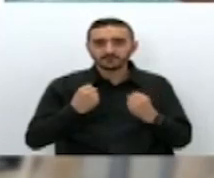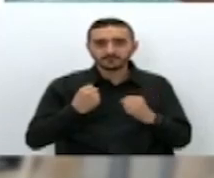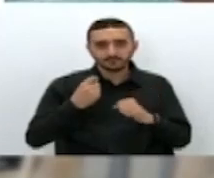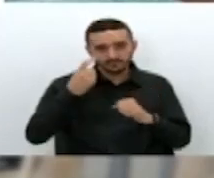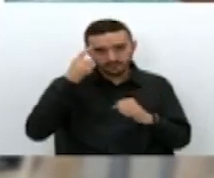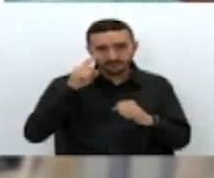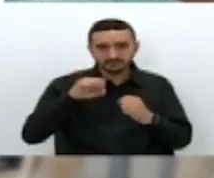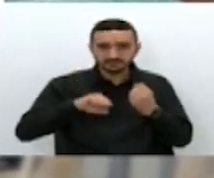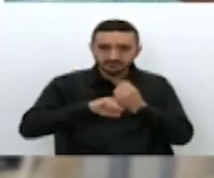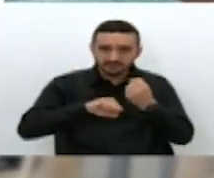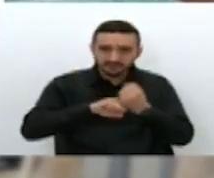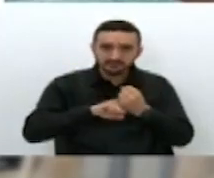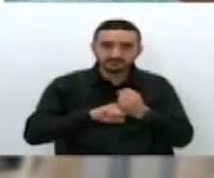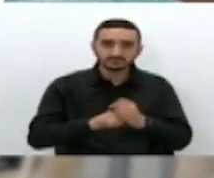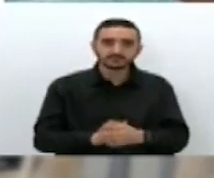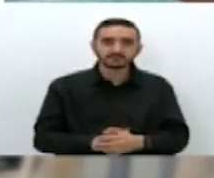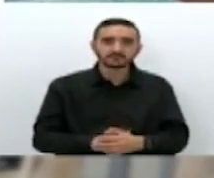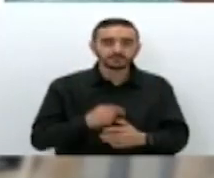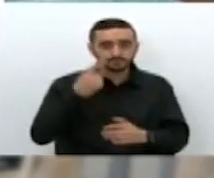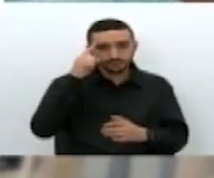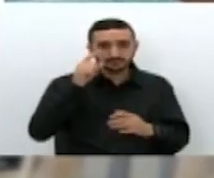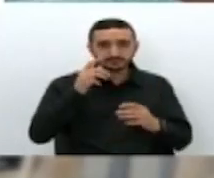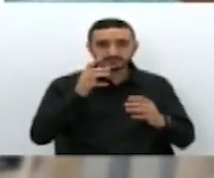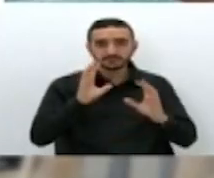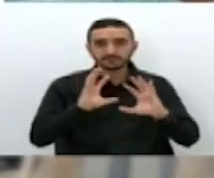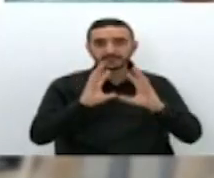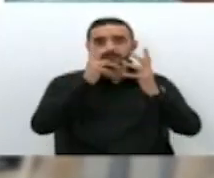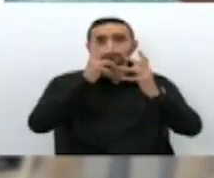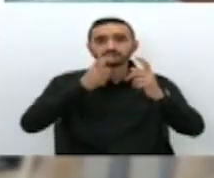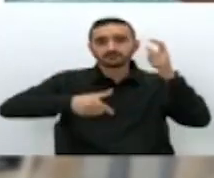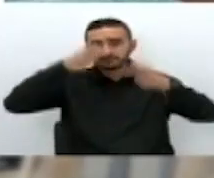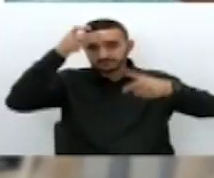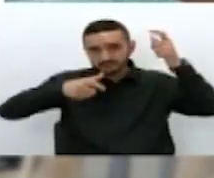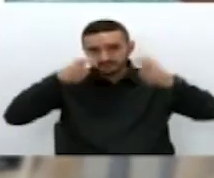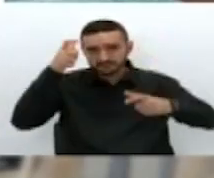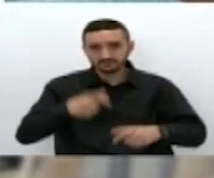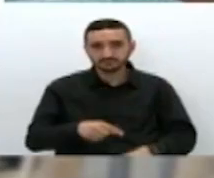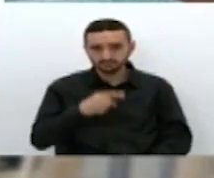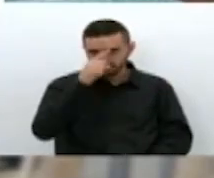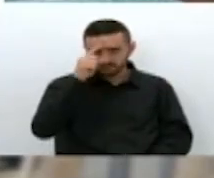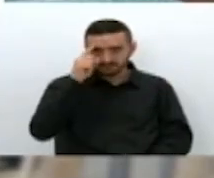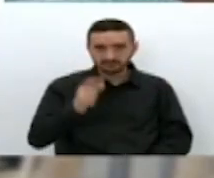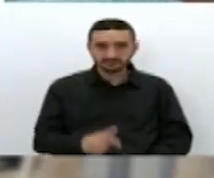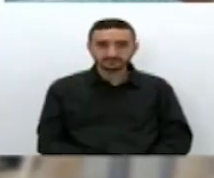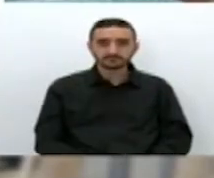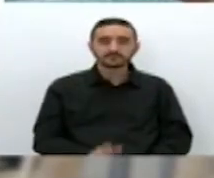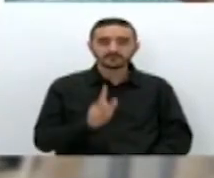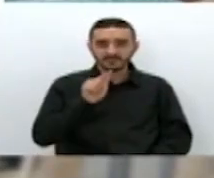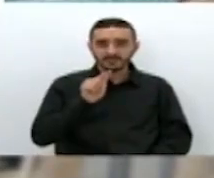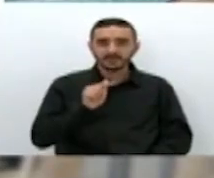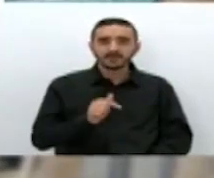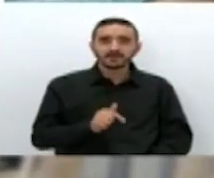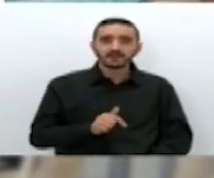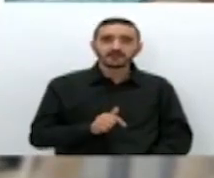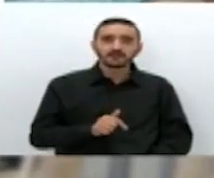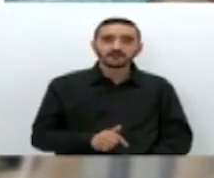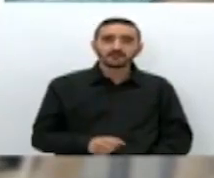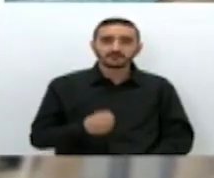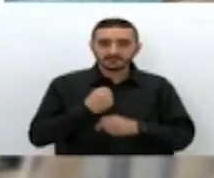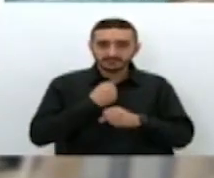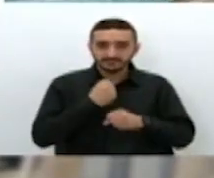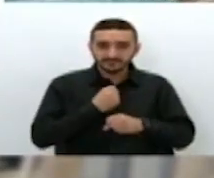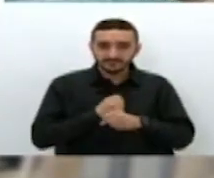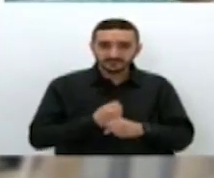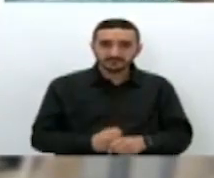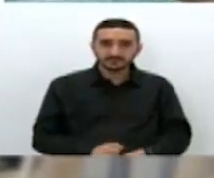حتى بالنسبه لانجاز السكنات اذا سنتك نتكفل بهذا ان شاء الله في عمليه ثانيه تجي تتمه العمليه